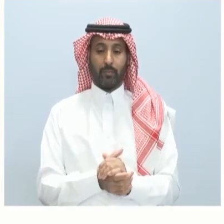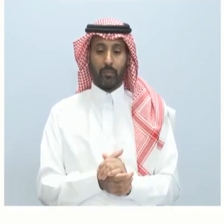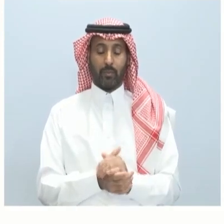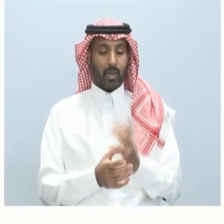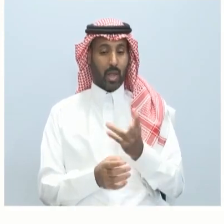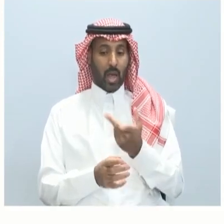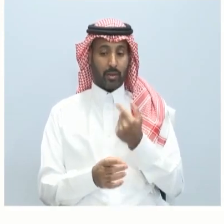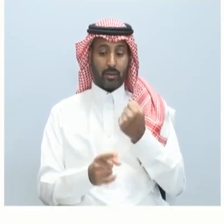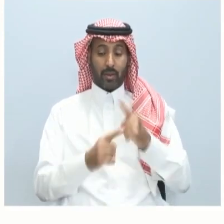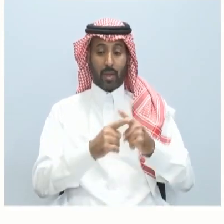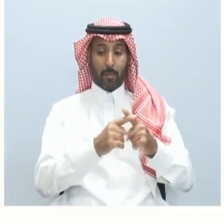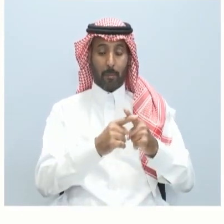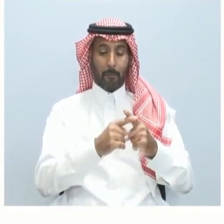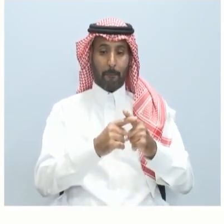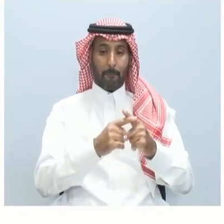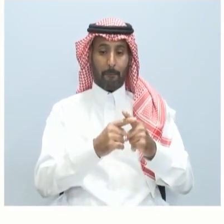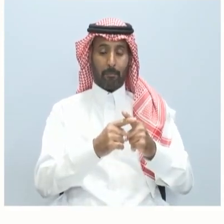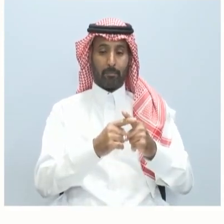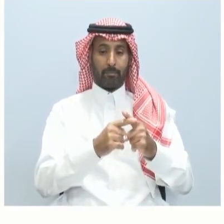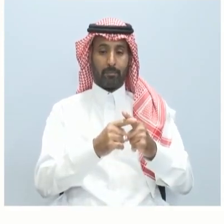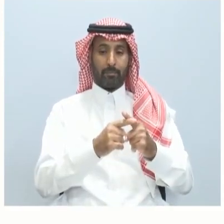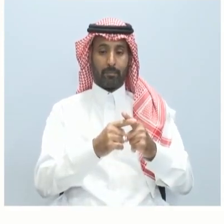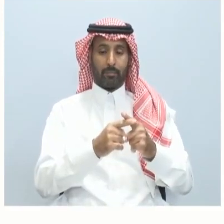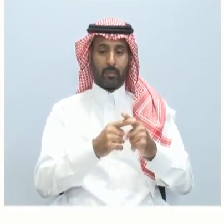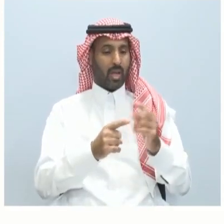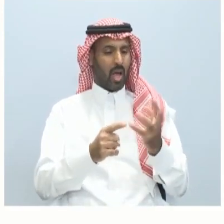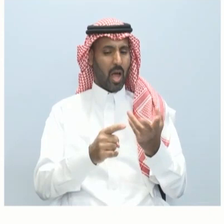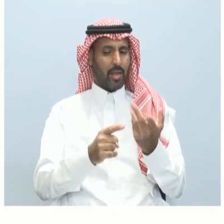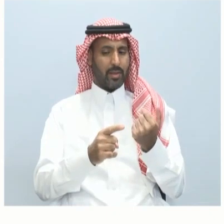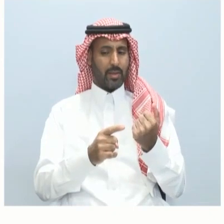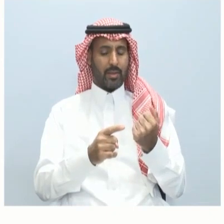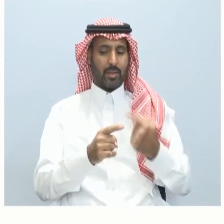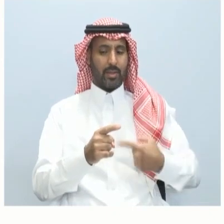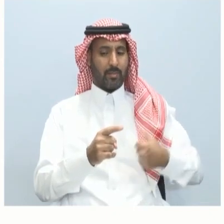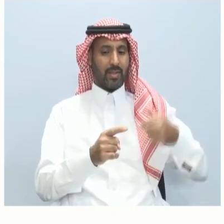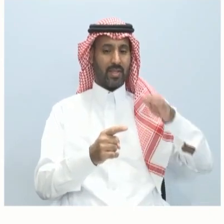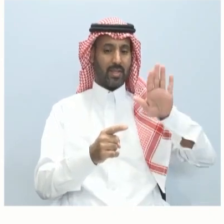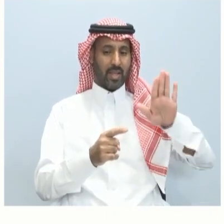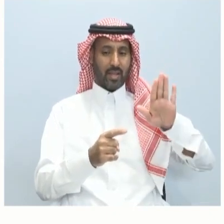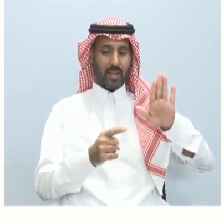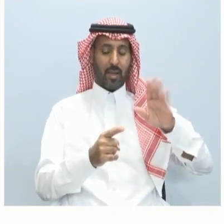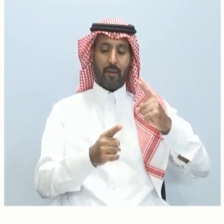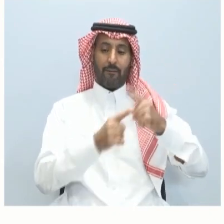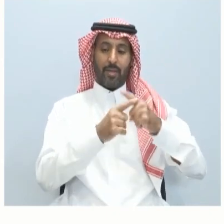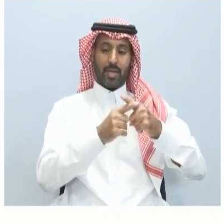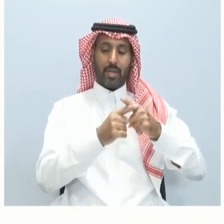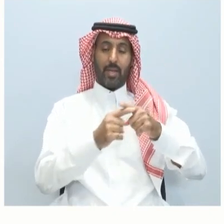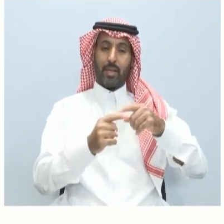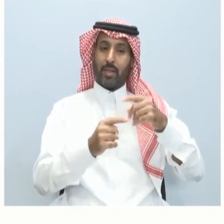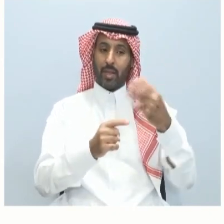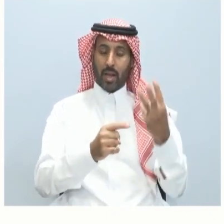ناتج ضرب هنا علامه ضرب عدد رمزنا له بالرمز س في 3 هو